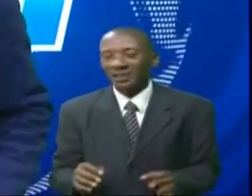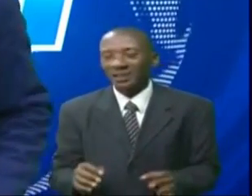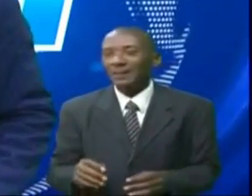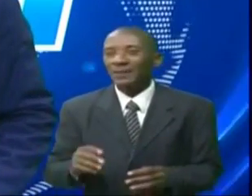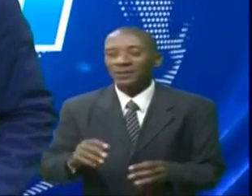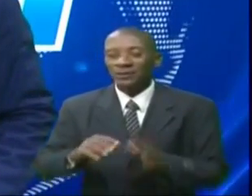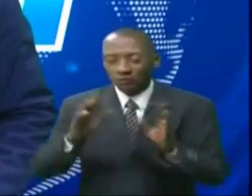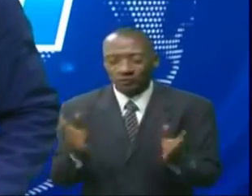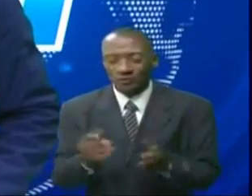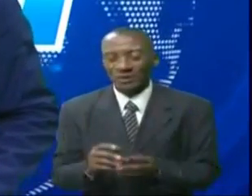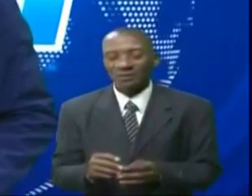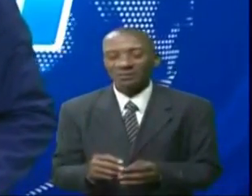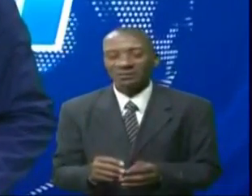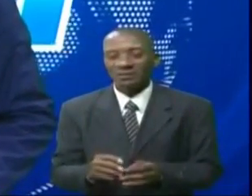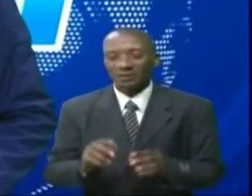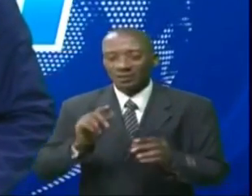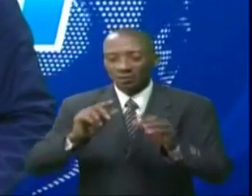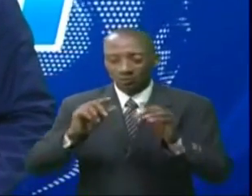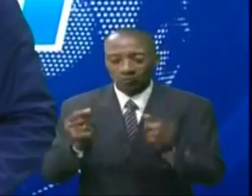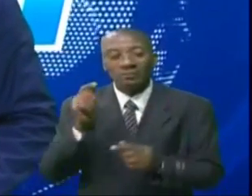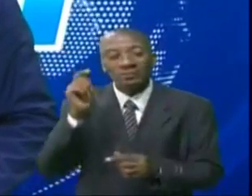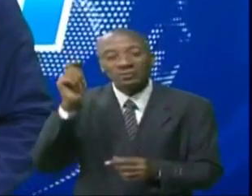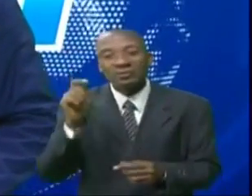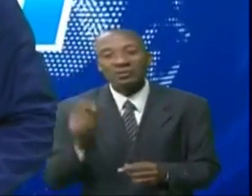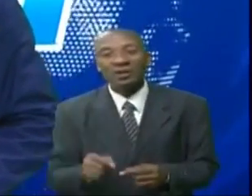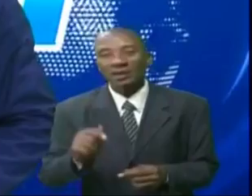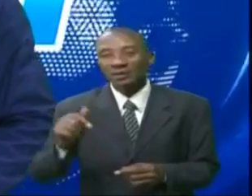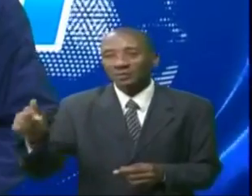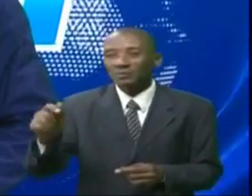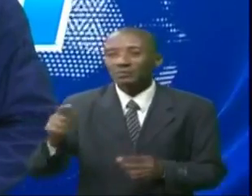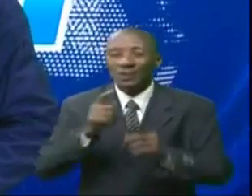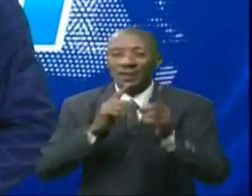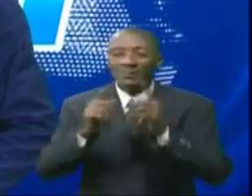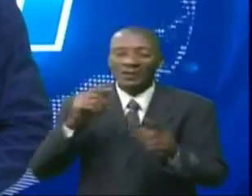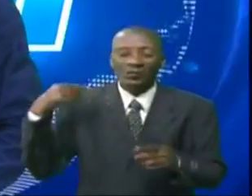On écoute le porte-parole du gouverneur militaire du Nord Kivu.